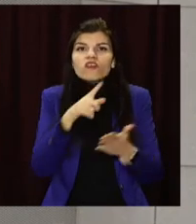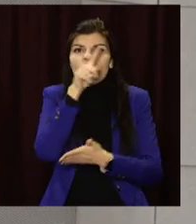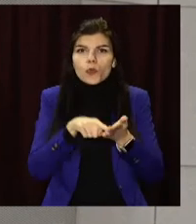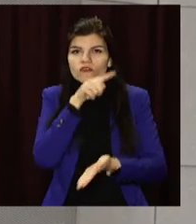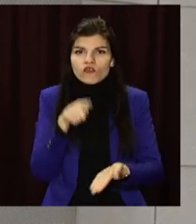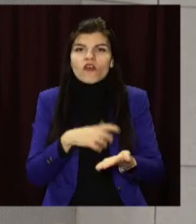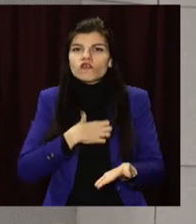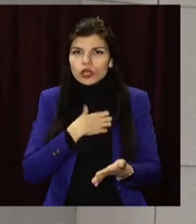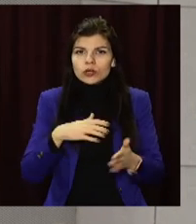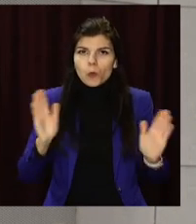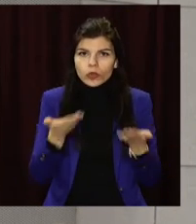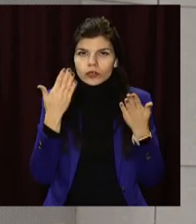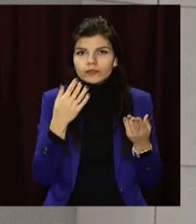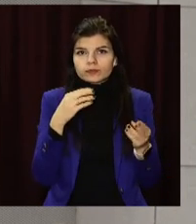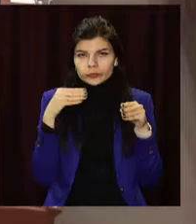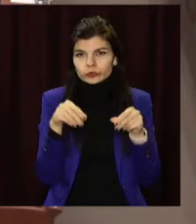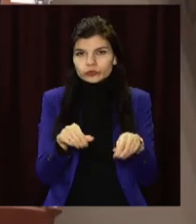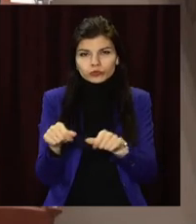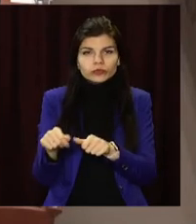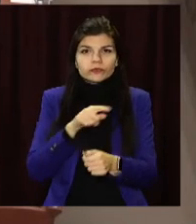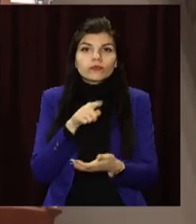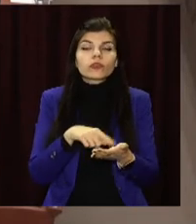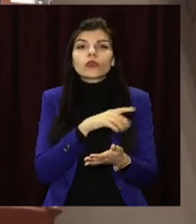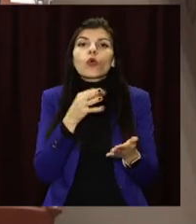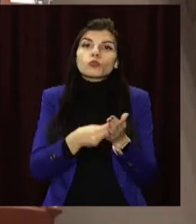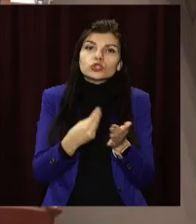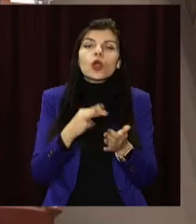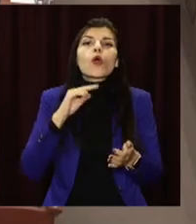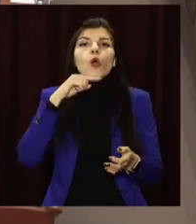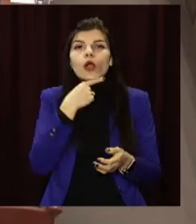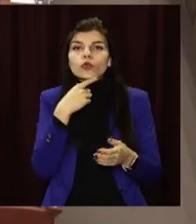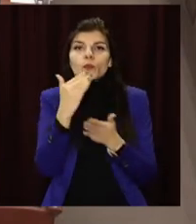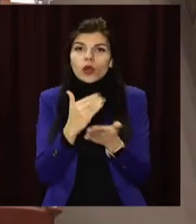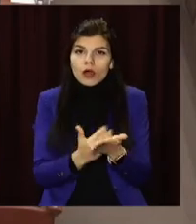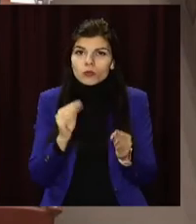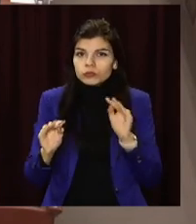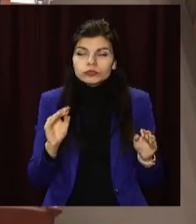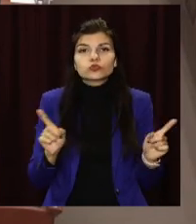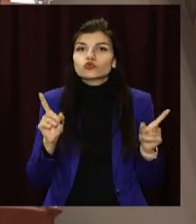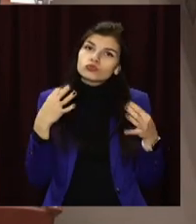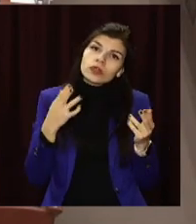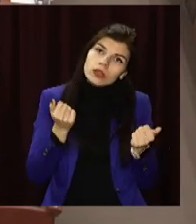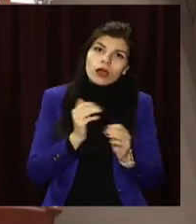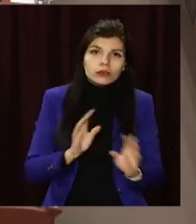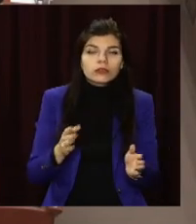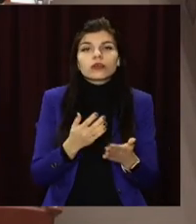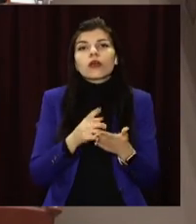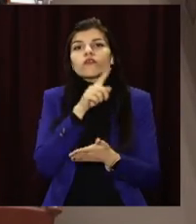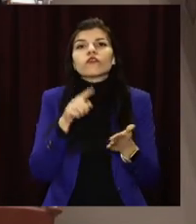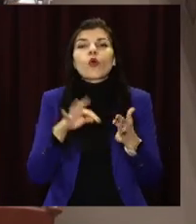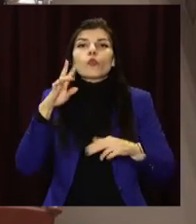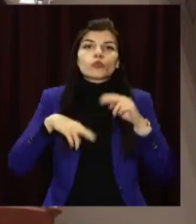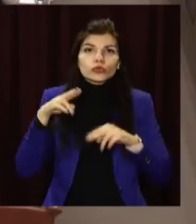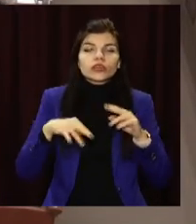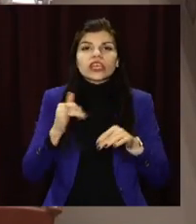питань, важливих для міста. Зокрема, внесли зміни до бюджету комплексної екологічної програми, а також розглянули актуальні питання